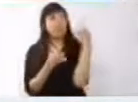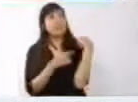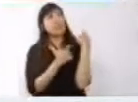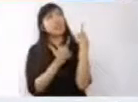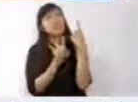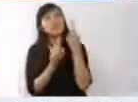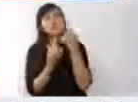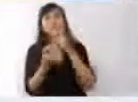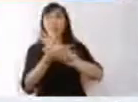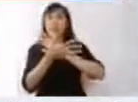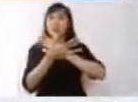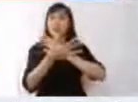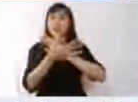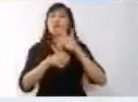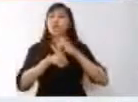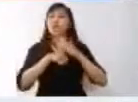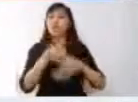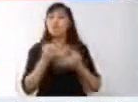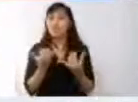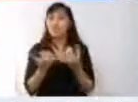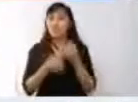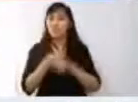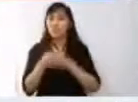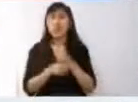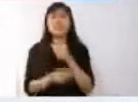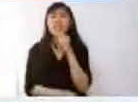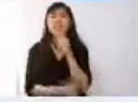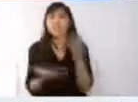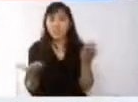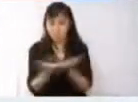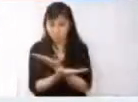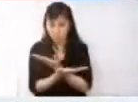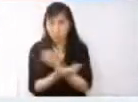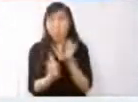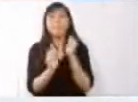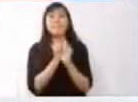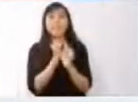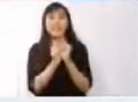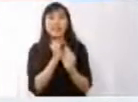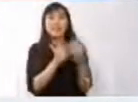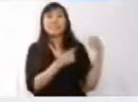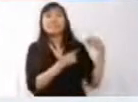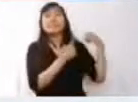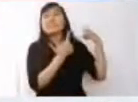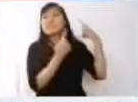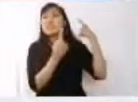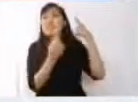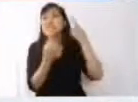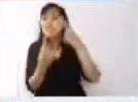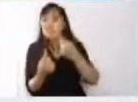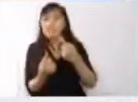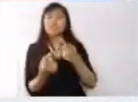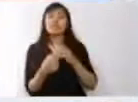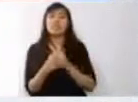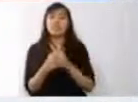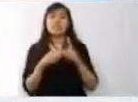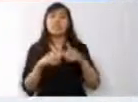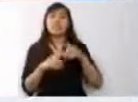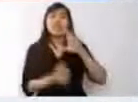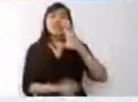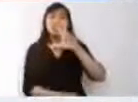Maraming salamat po. Unang-una po, thank you sa PTV4 para mabigyan tayo ng ganitong pagkakataon